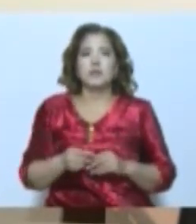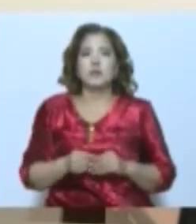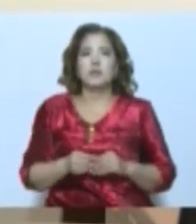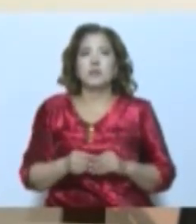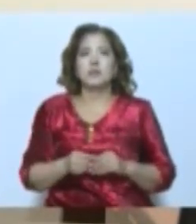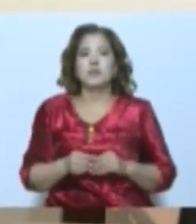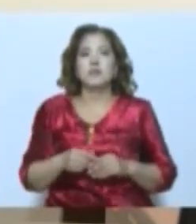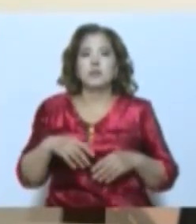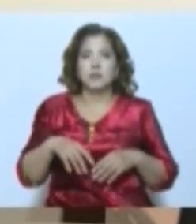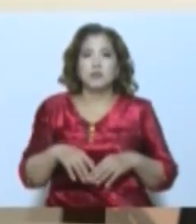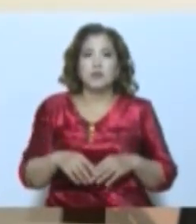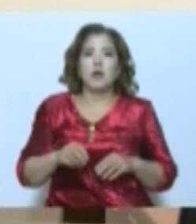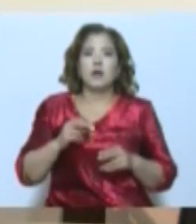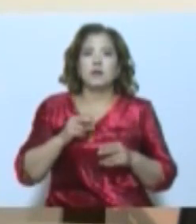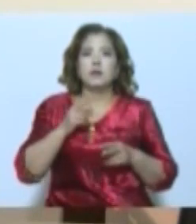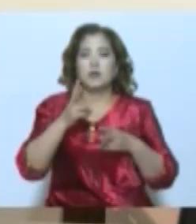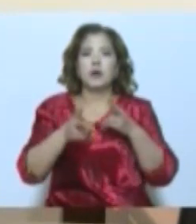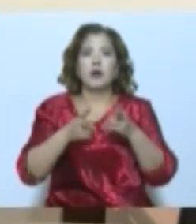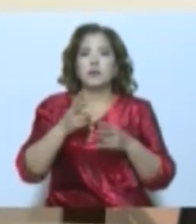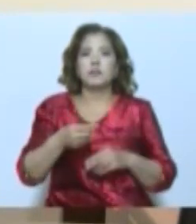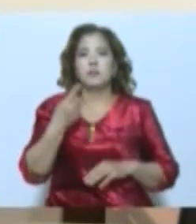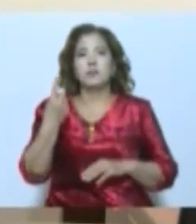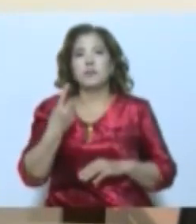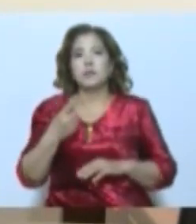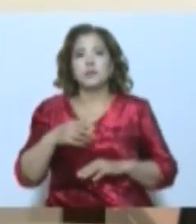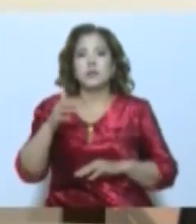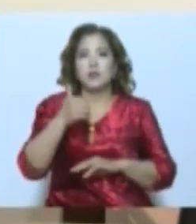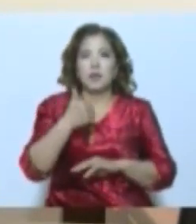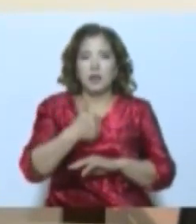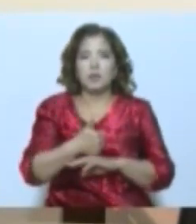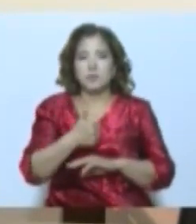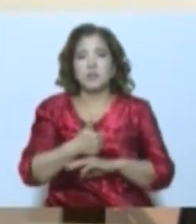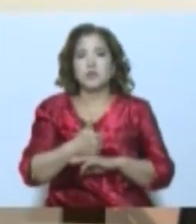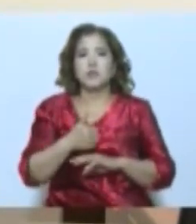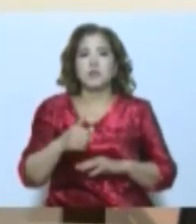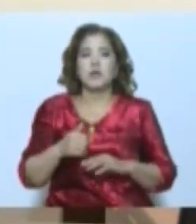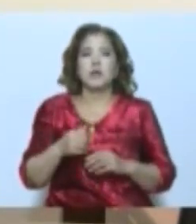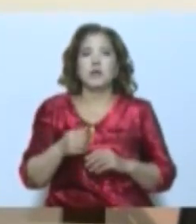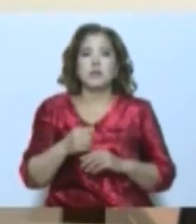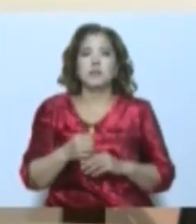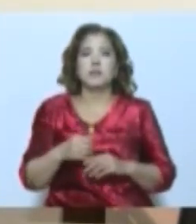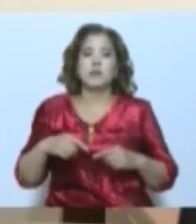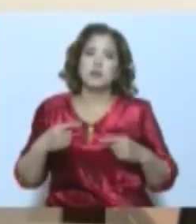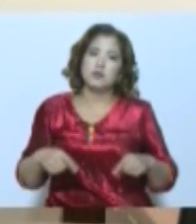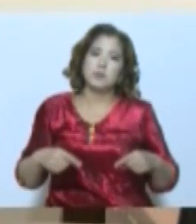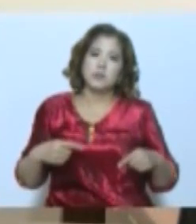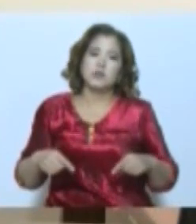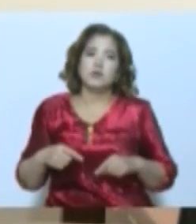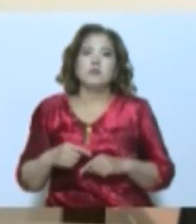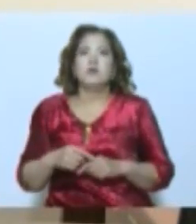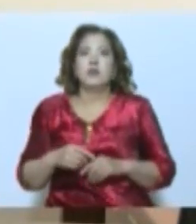енді өнер алушының арыз негізінде бірінші әкімшілік жауапкершілікке тартылады, немесе ол орындалмаған жағдайда қылмыстық жауапкершілікке